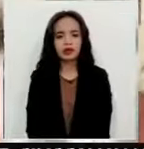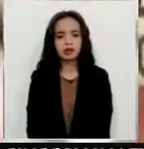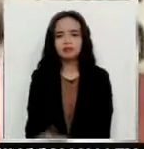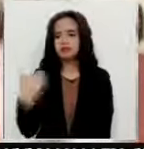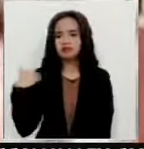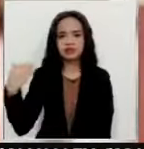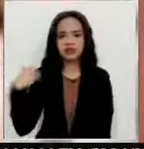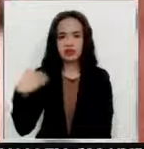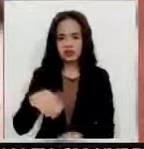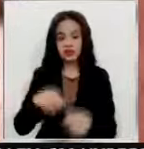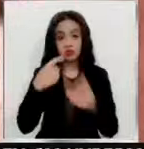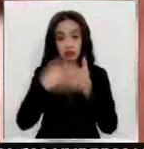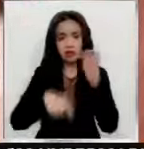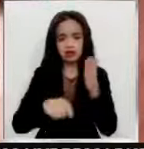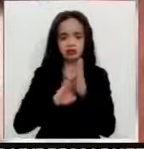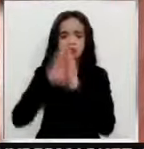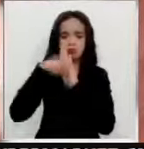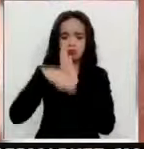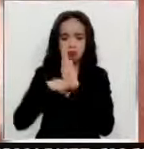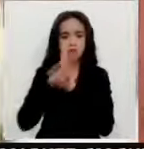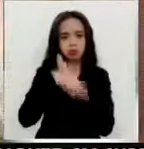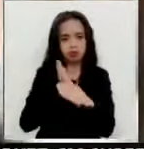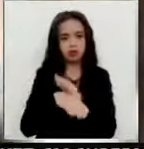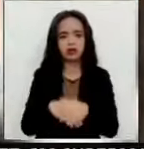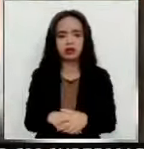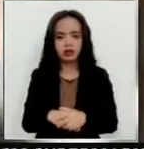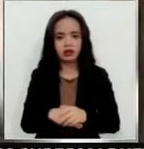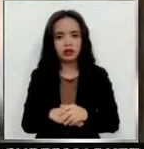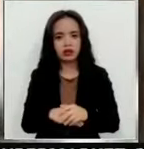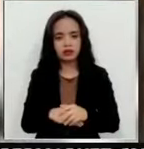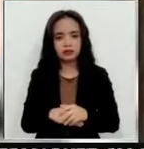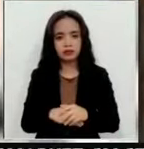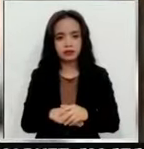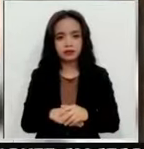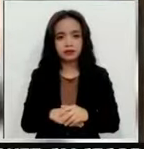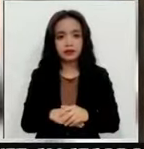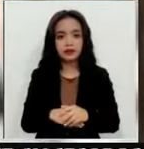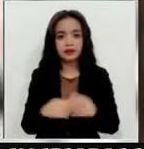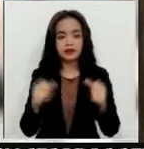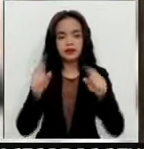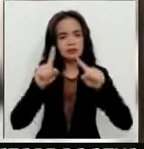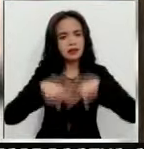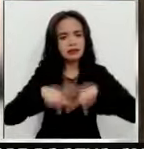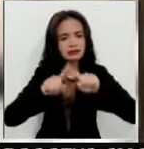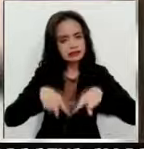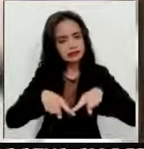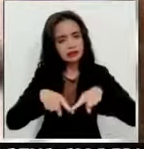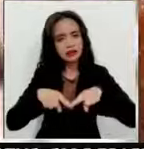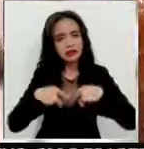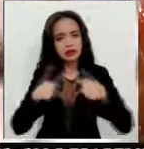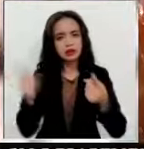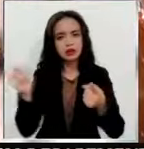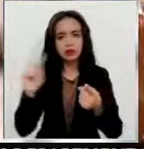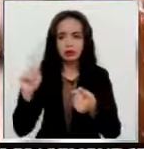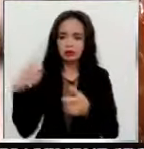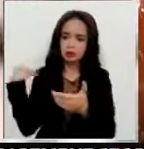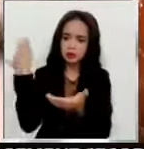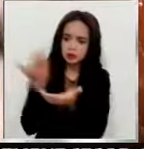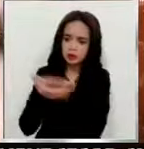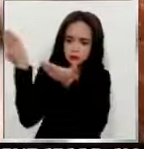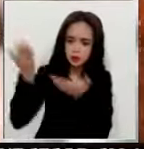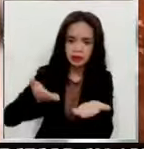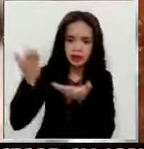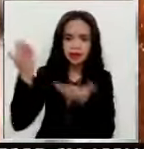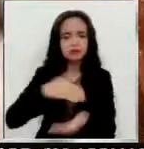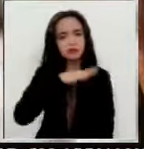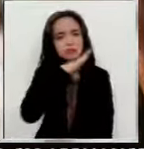ngayon. Dahil kasi ang depende sa dating ng baboy. Tsaka